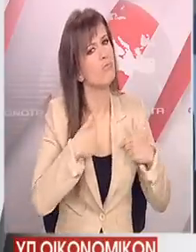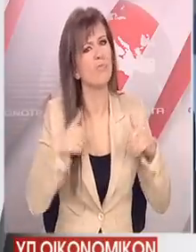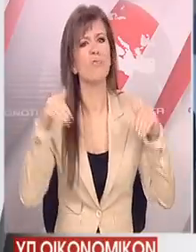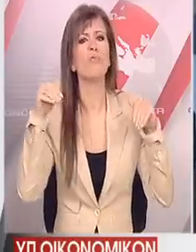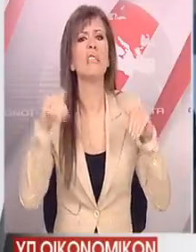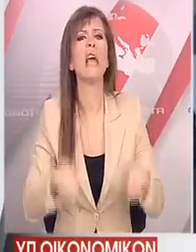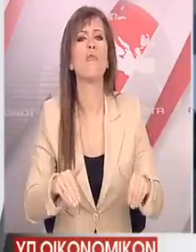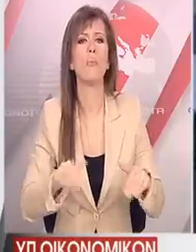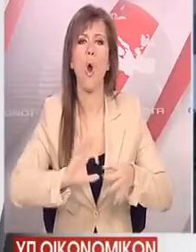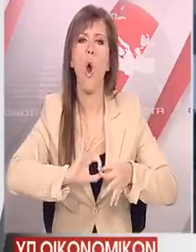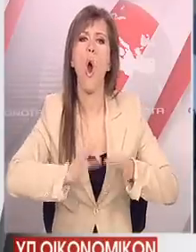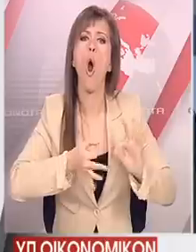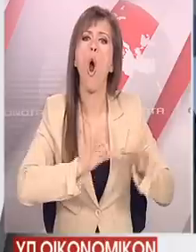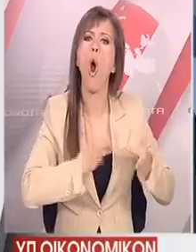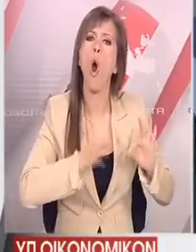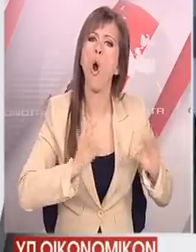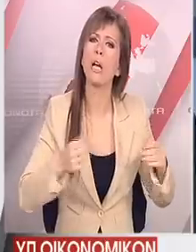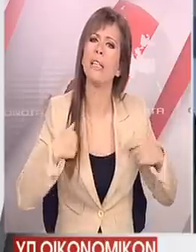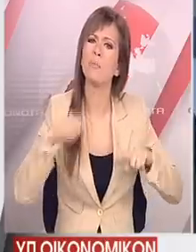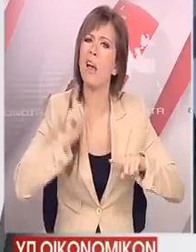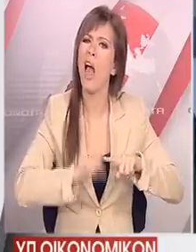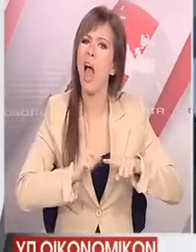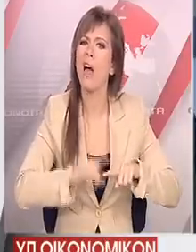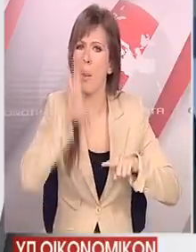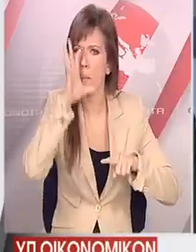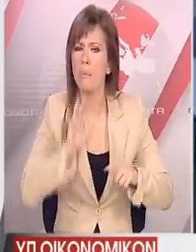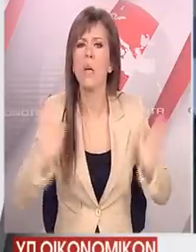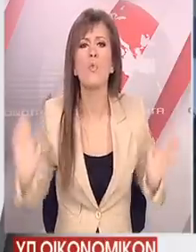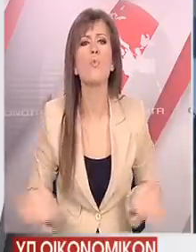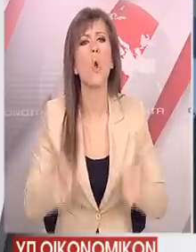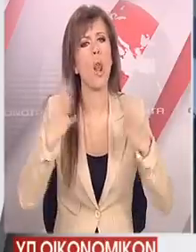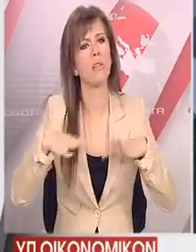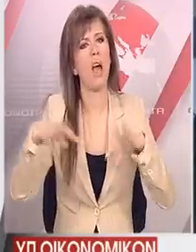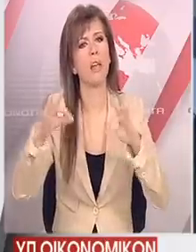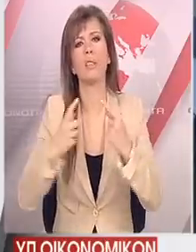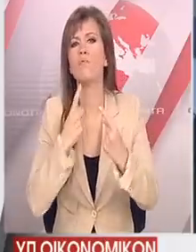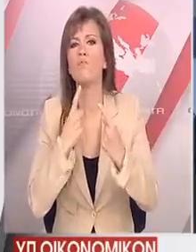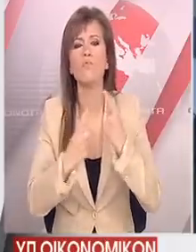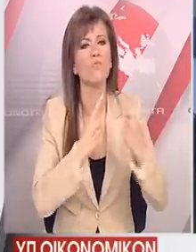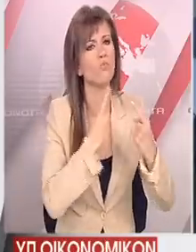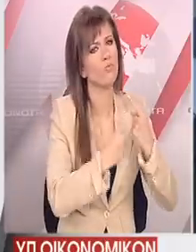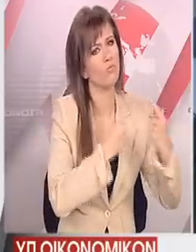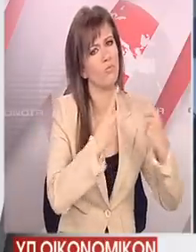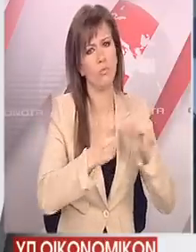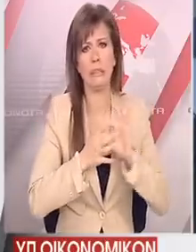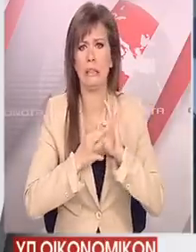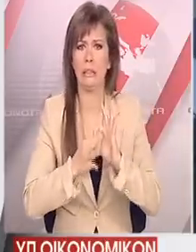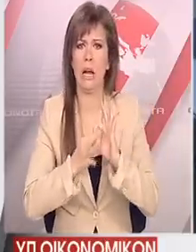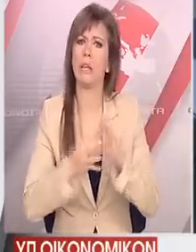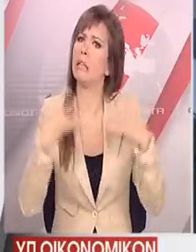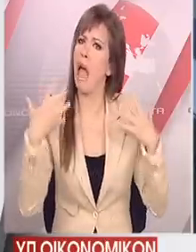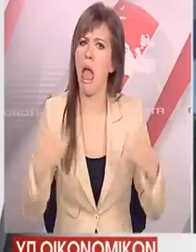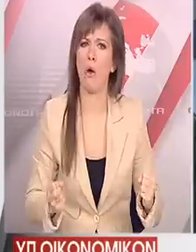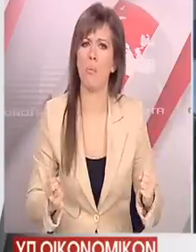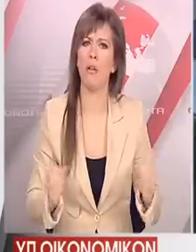οργανισμοί και θεσμοί με τους οποίους η ελληνική κυβέρνηση έχει ήδη ξεκινήσει διαβουλεύσεις και με τους οποίους